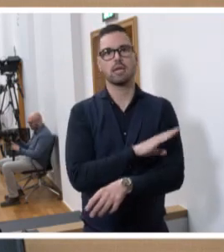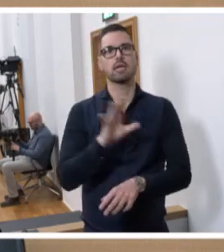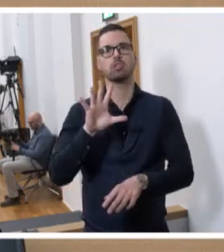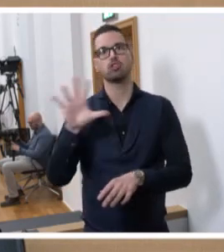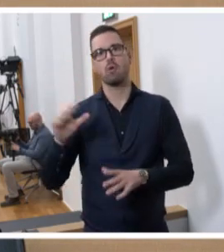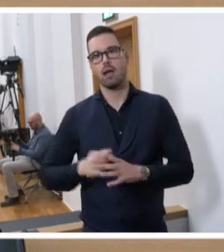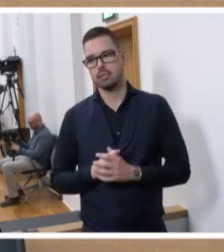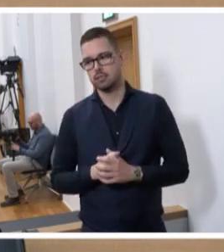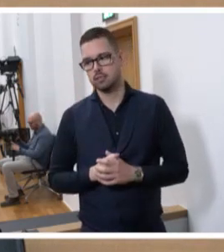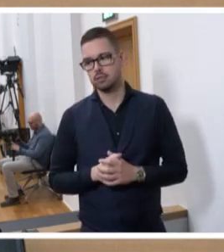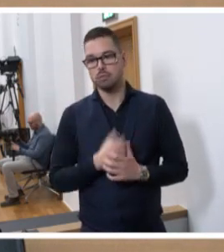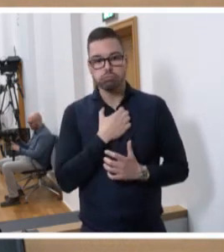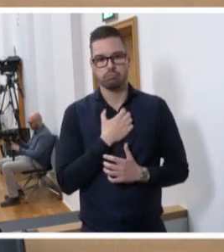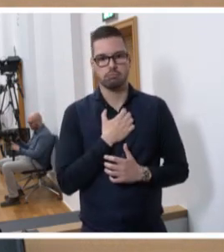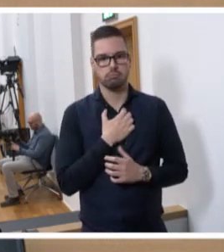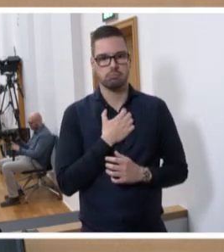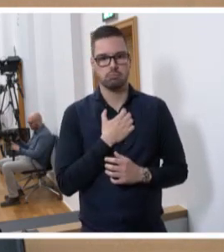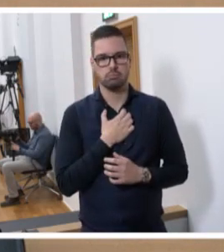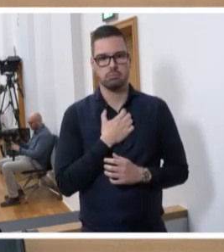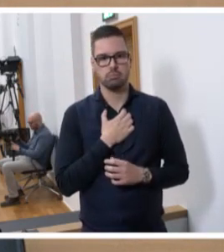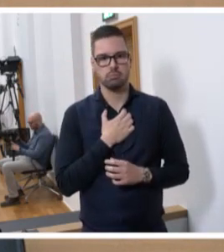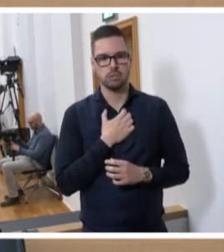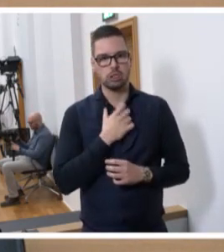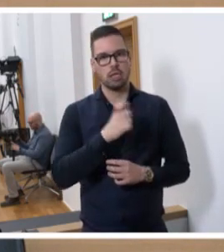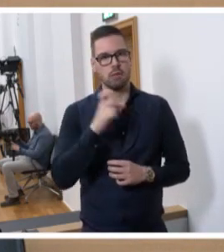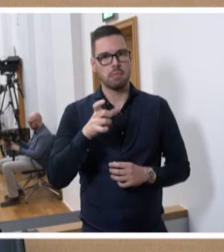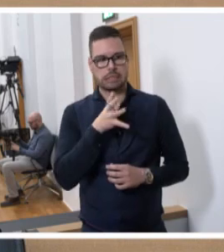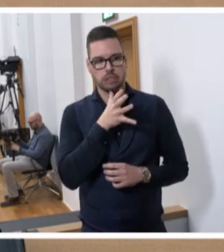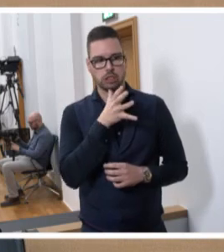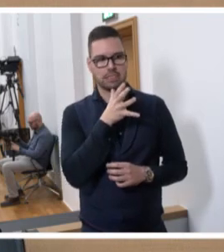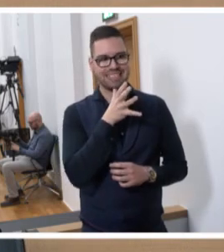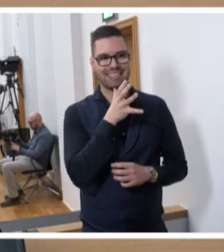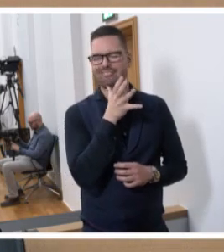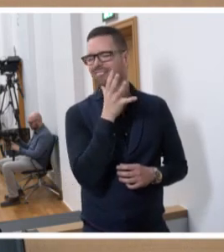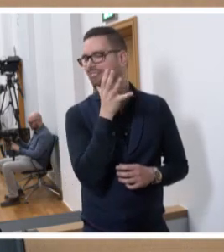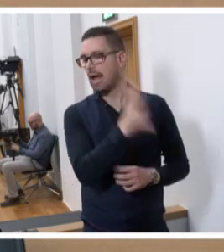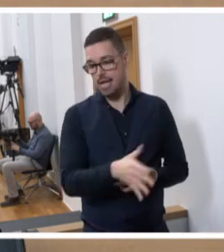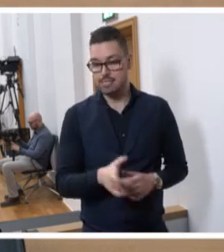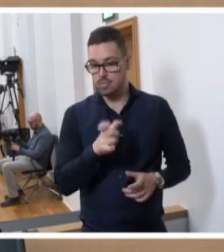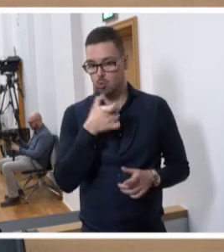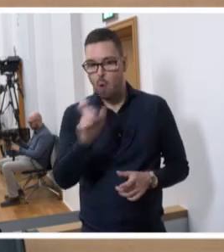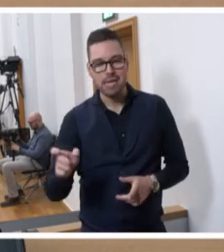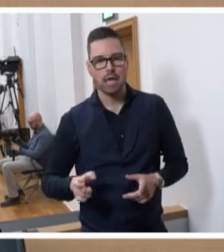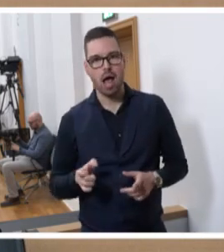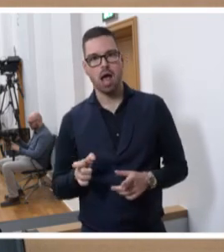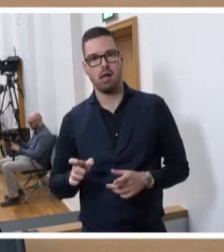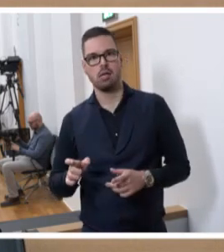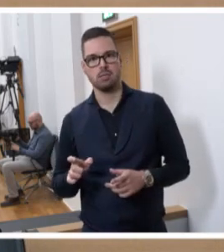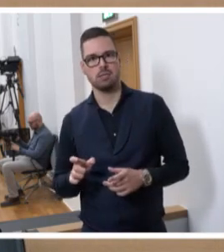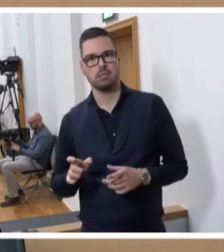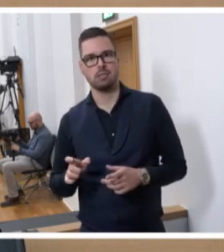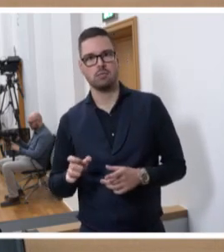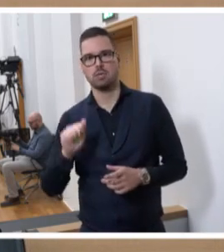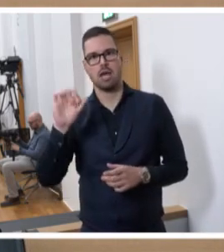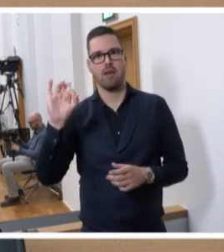richten ich bin wirklich entsetzt von diesem menschenverachtenden Kommentar dass sie mal wieder an ihrer Rede abgelassen haben man kann eigentlich